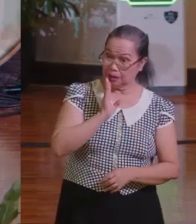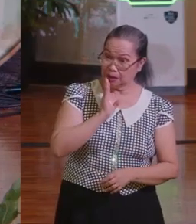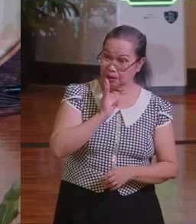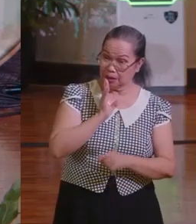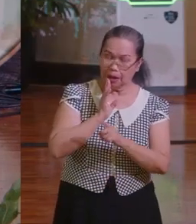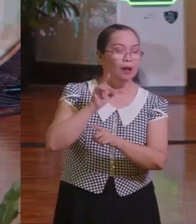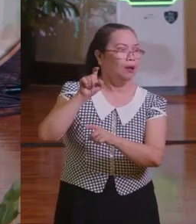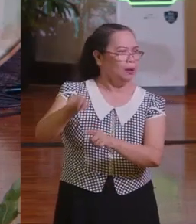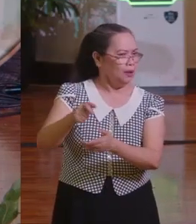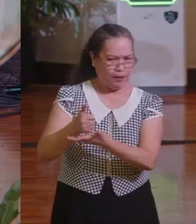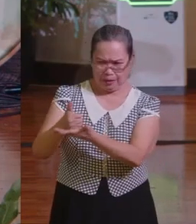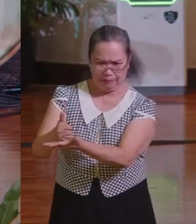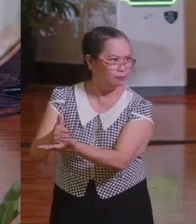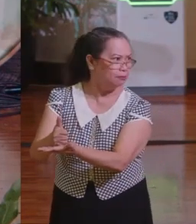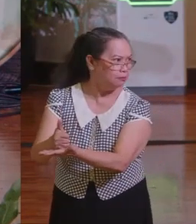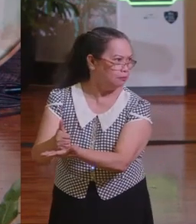sinning.